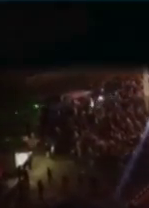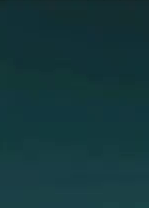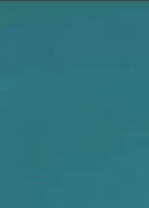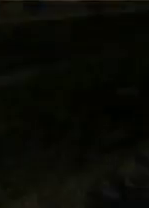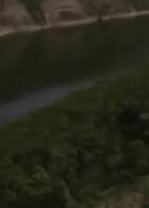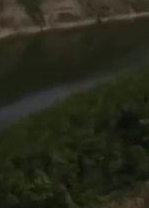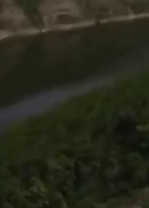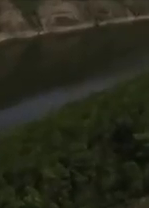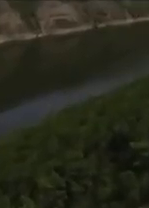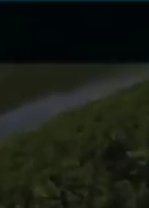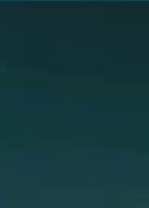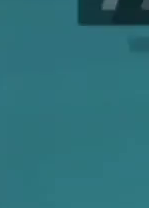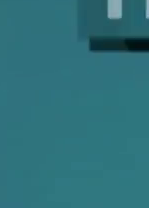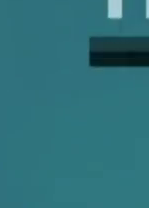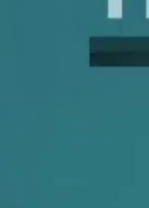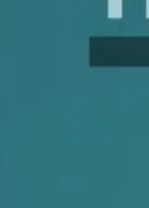Музика